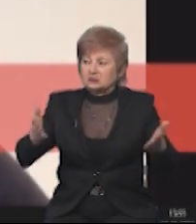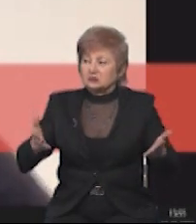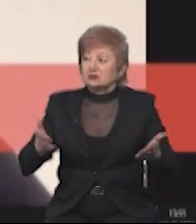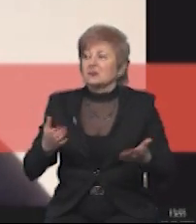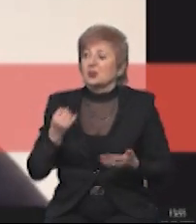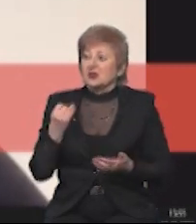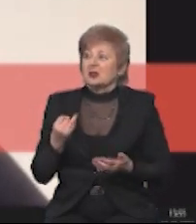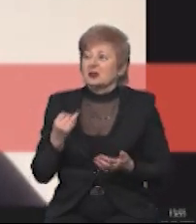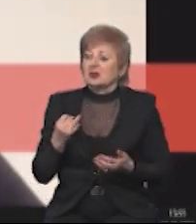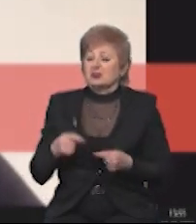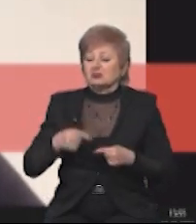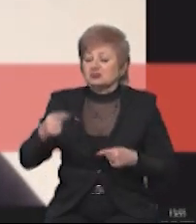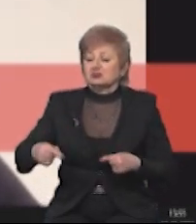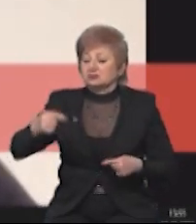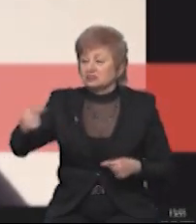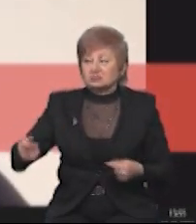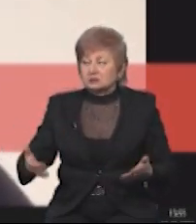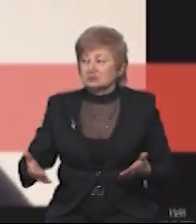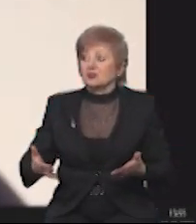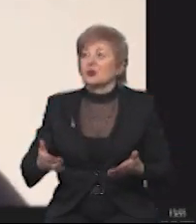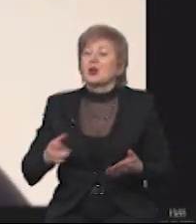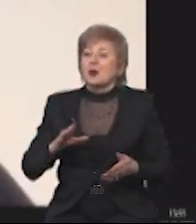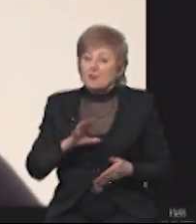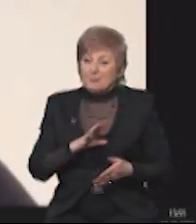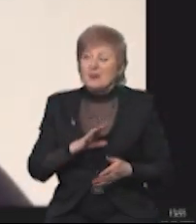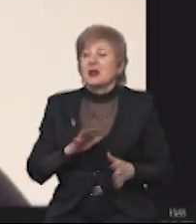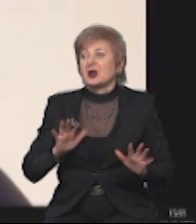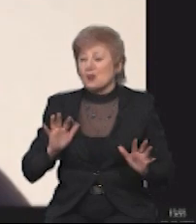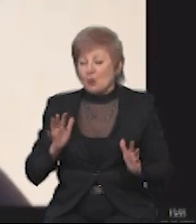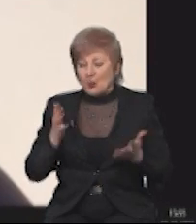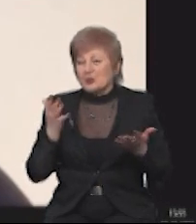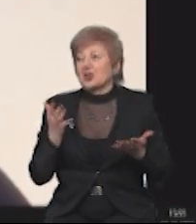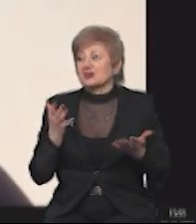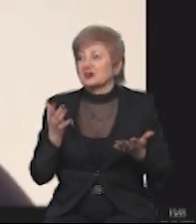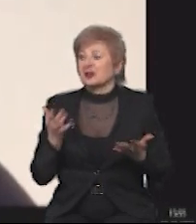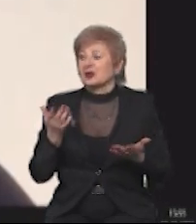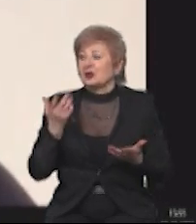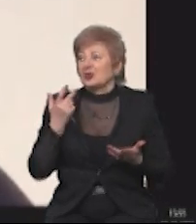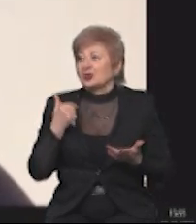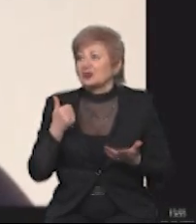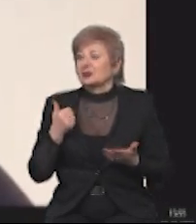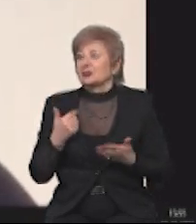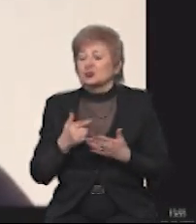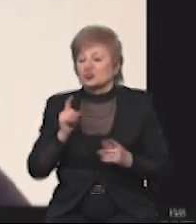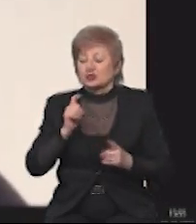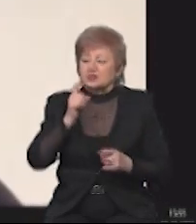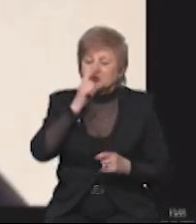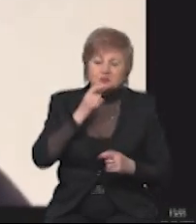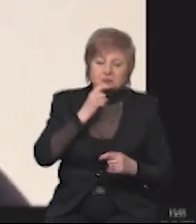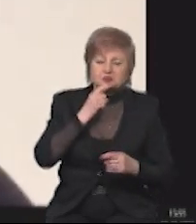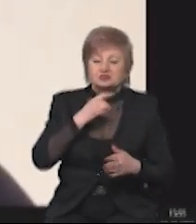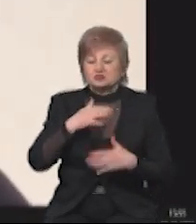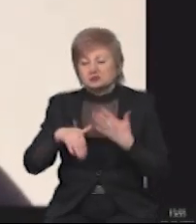друга, никто еще этого не запрещает. Был момент, когда только ввели этот карантин, когда были непонятки, были жесткие меры